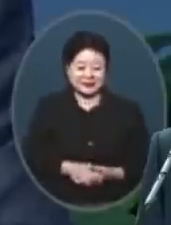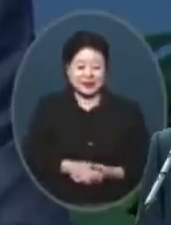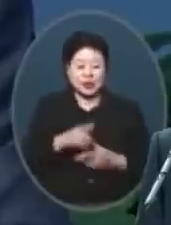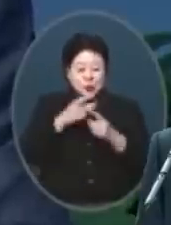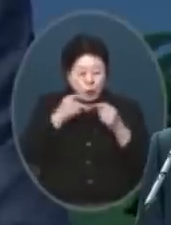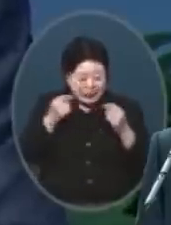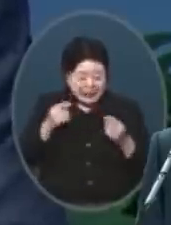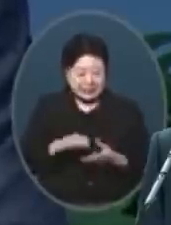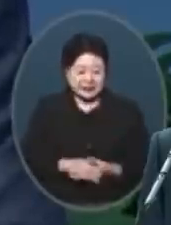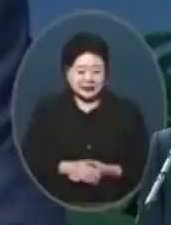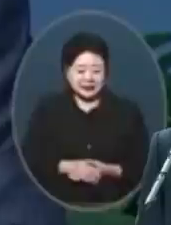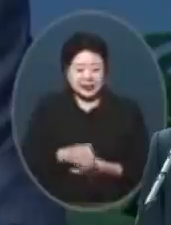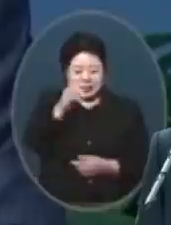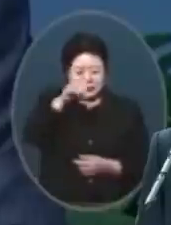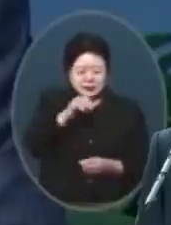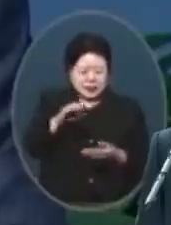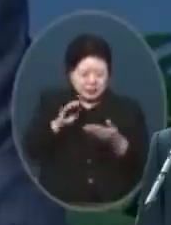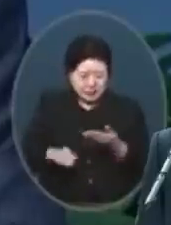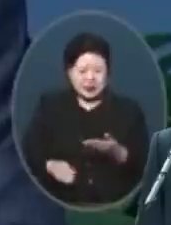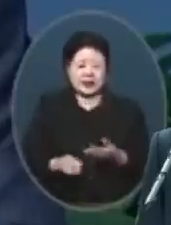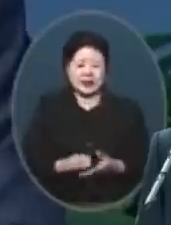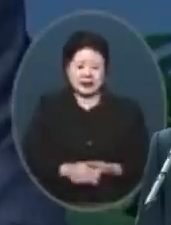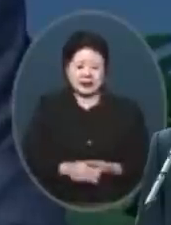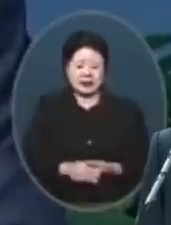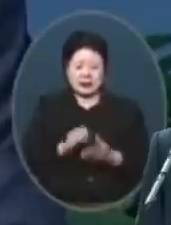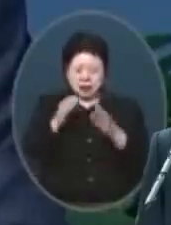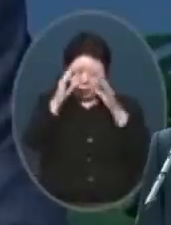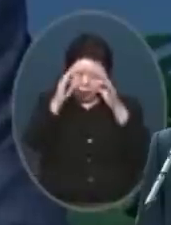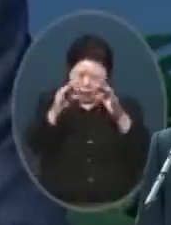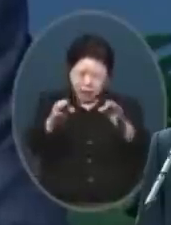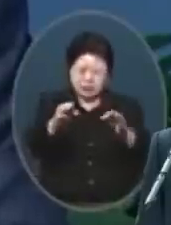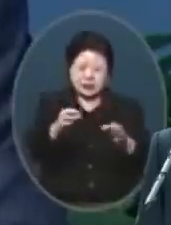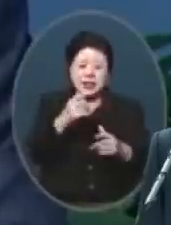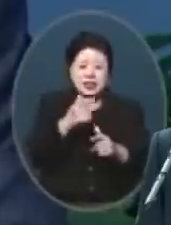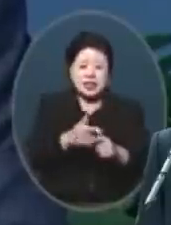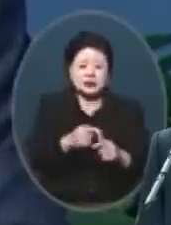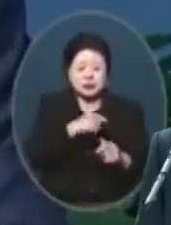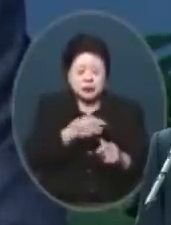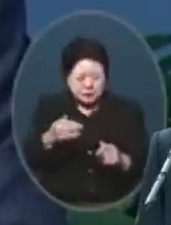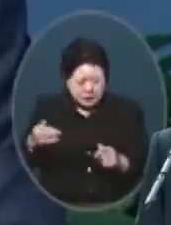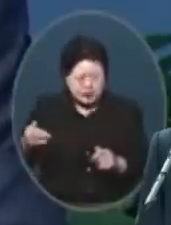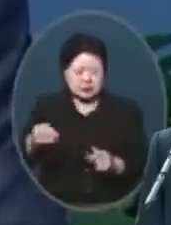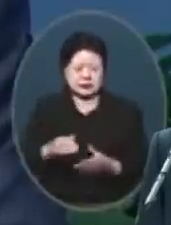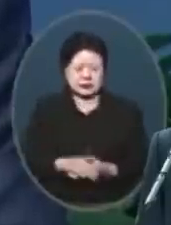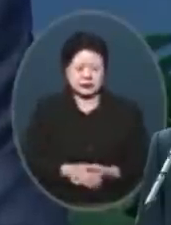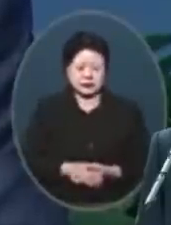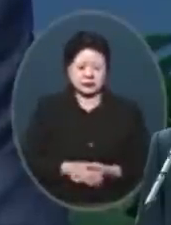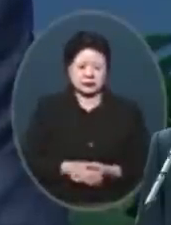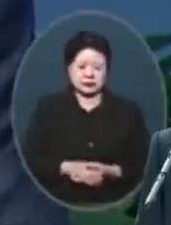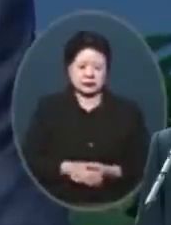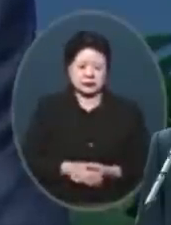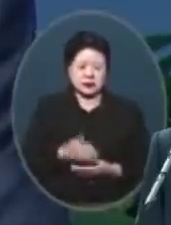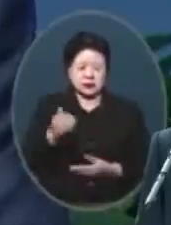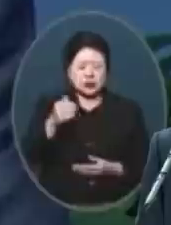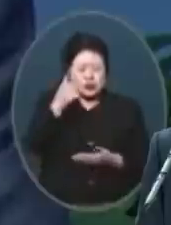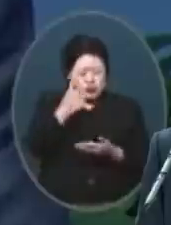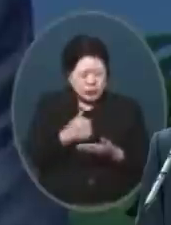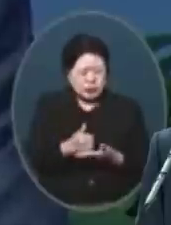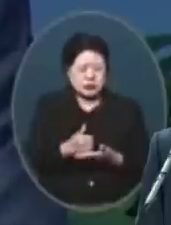조용히 너는 십자가 밑에 나가서 십자가를 바라보라. 예수님이 흘리신 피가 너희